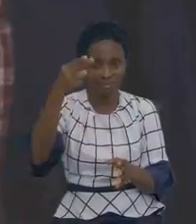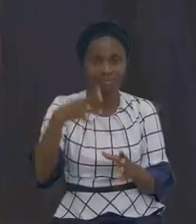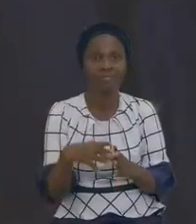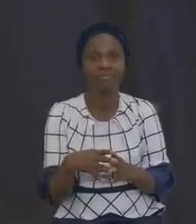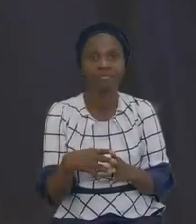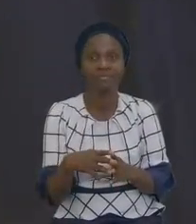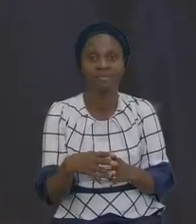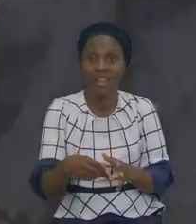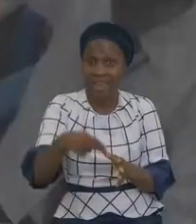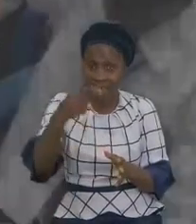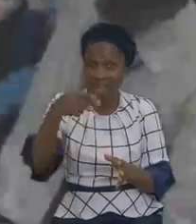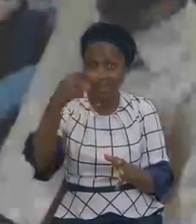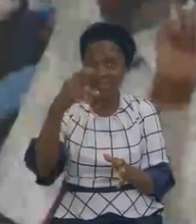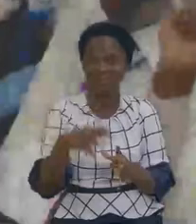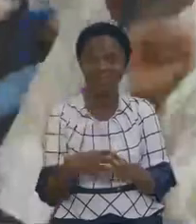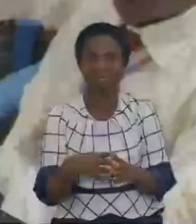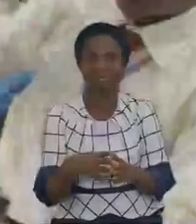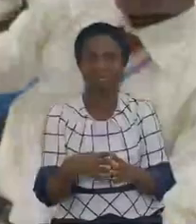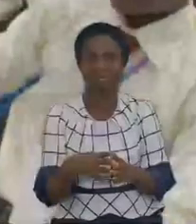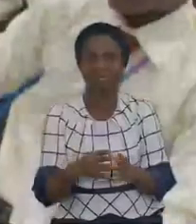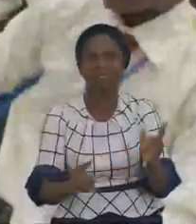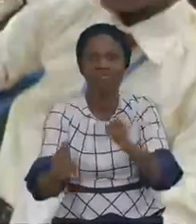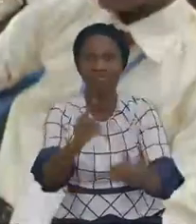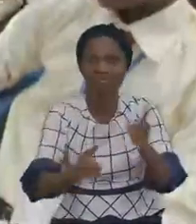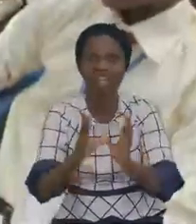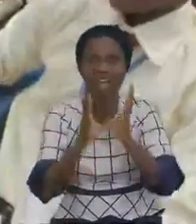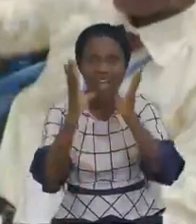crie plus haut.